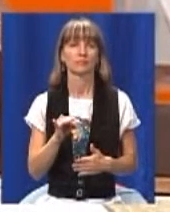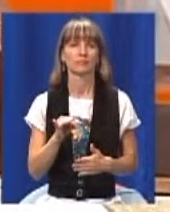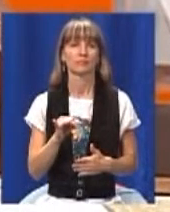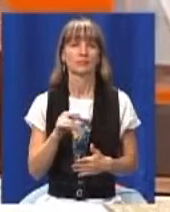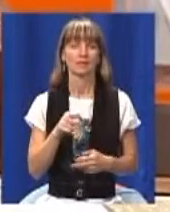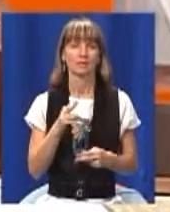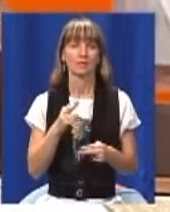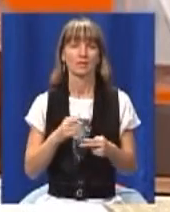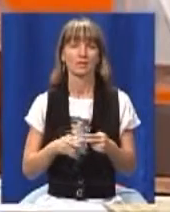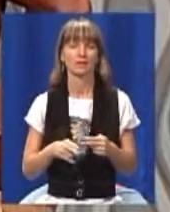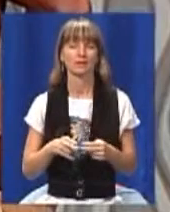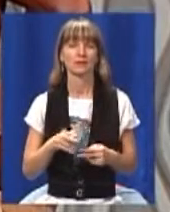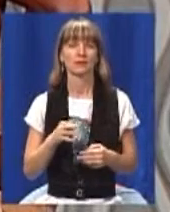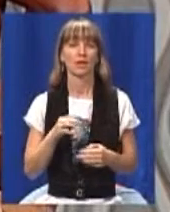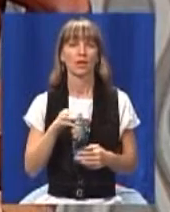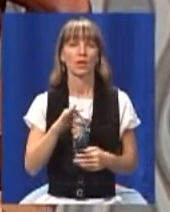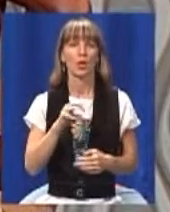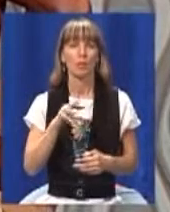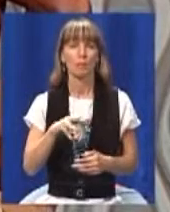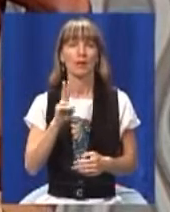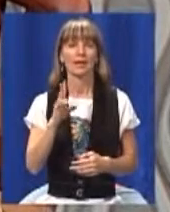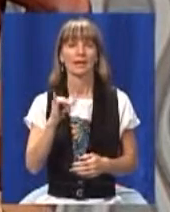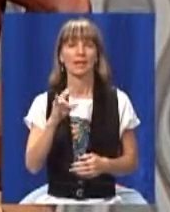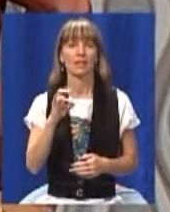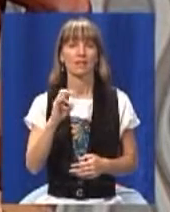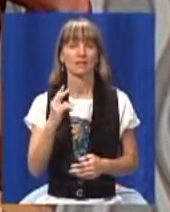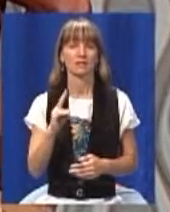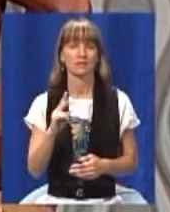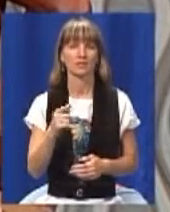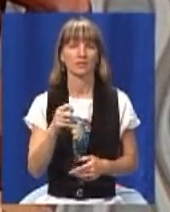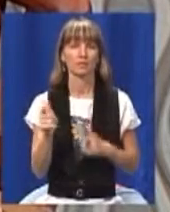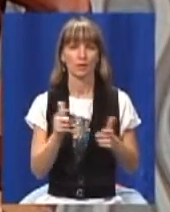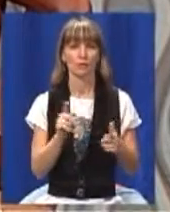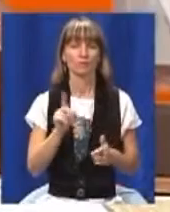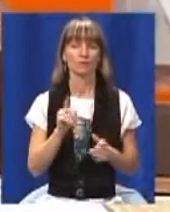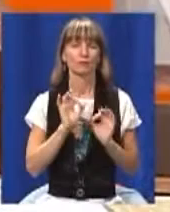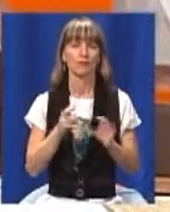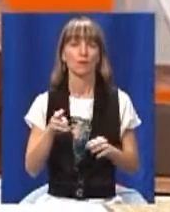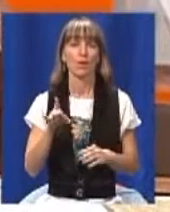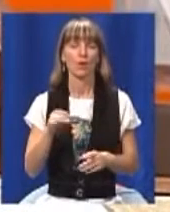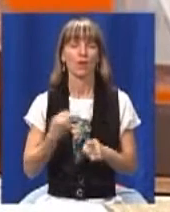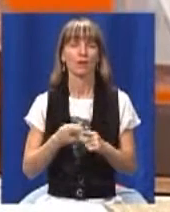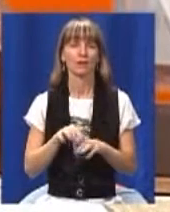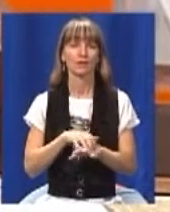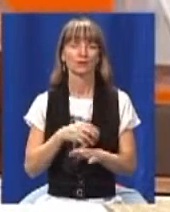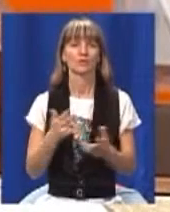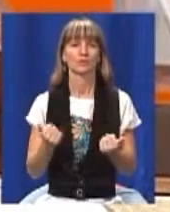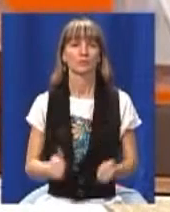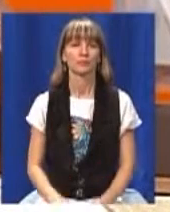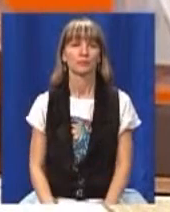Томкінес, здається. Томкінес, так. Так, і наскільки я знаю, ти підготував щось про цю кицьку. Так. Ну, розказуй